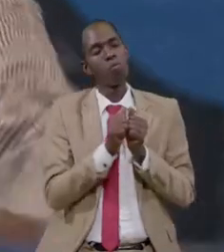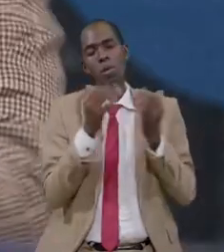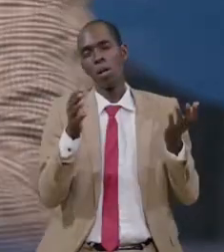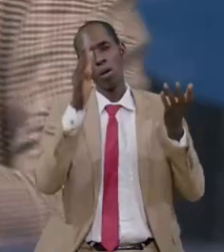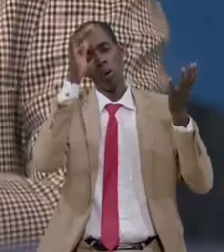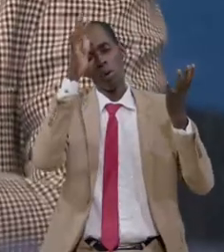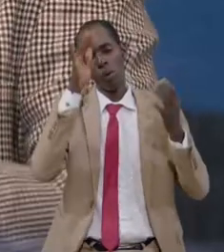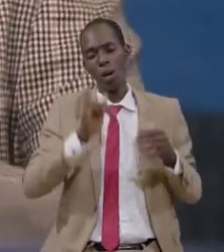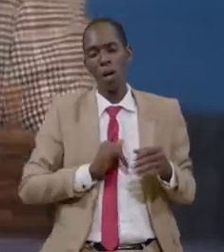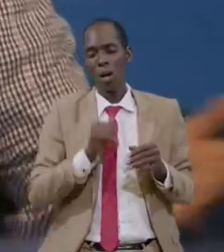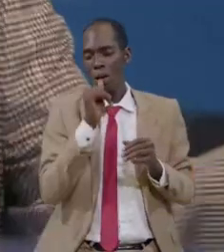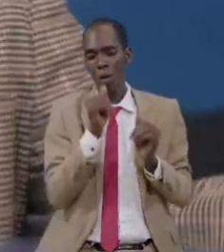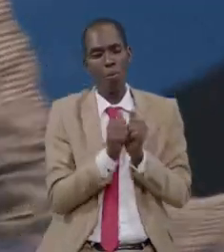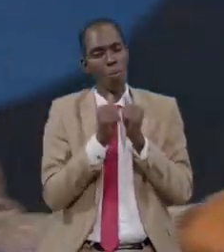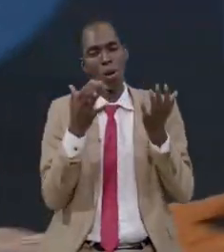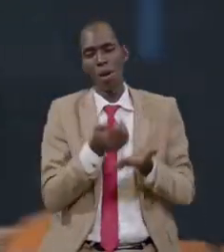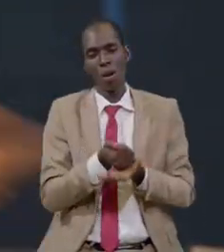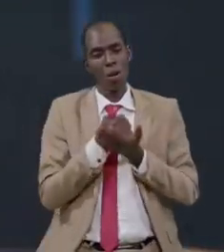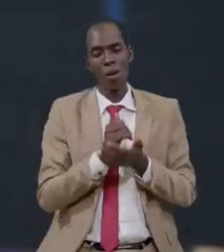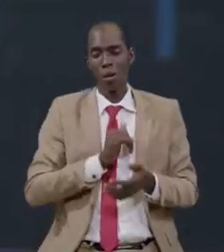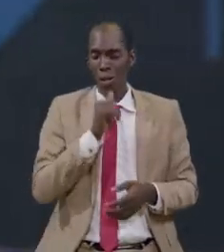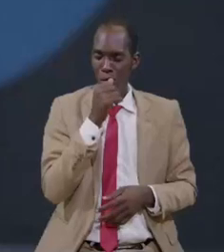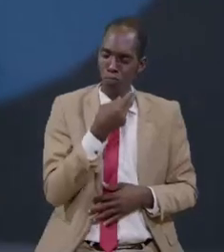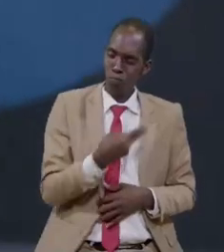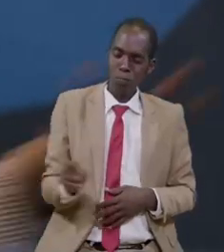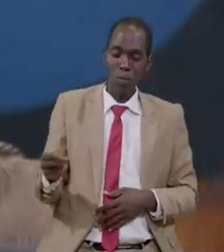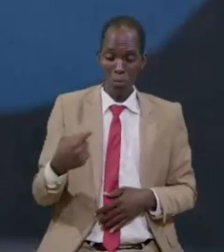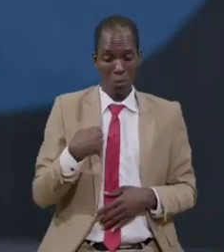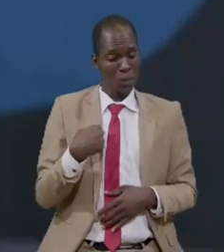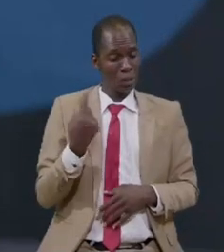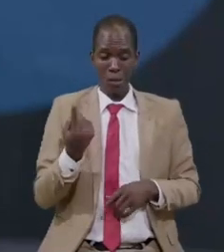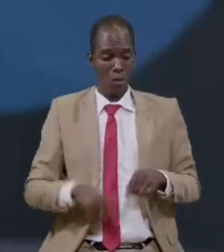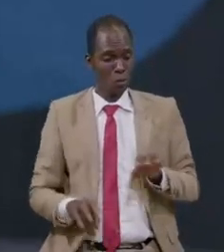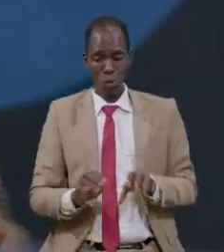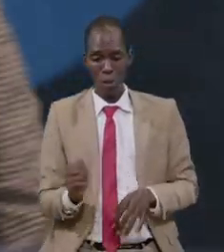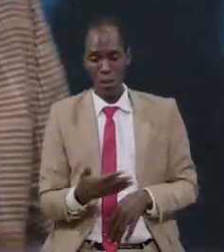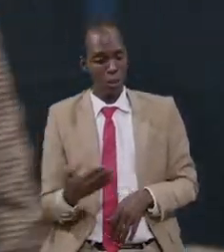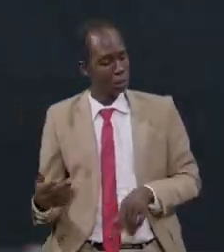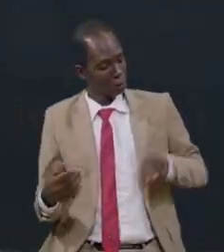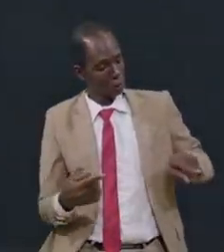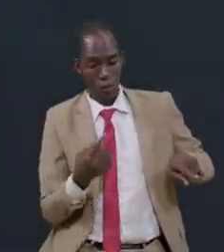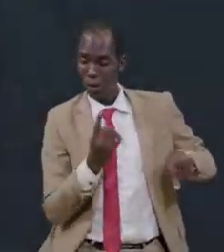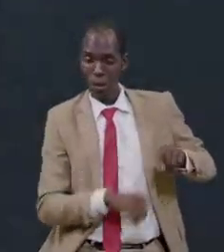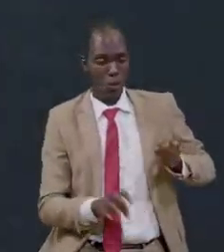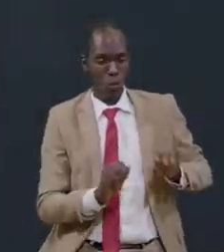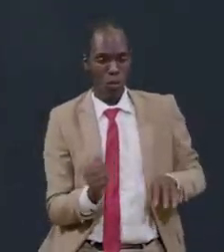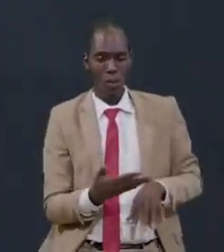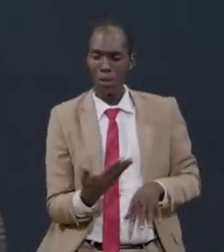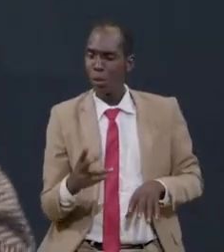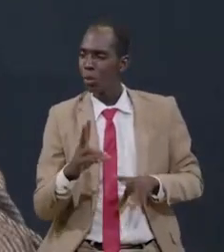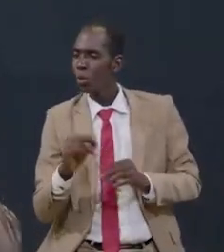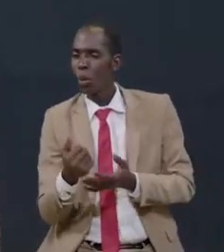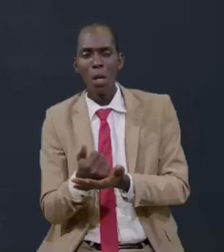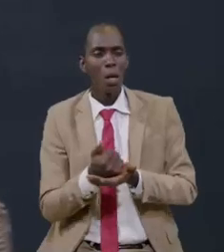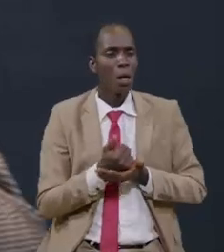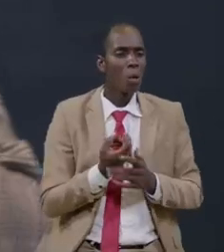sans secours, qui ne peut rien faire, et elle ne peut rien faire, et il n'y a pas de secours venant de